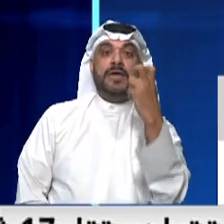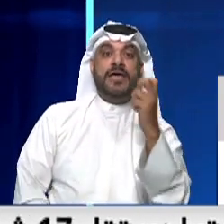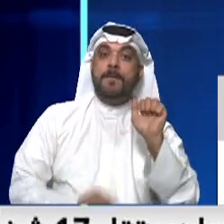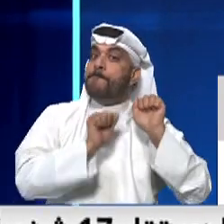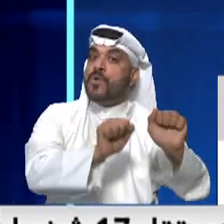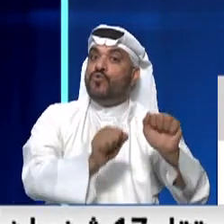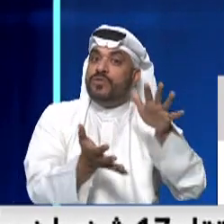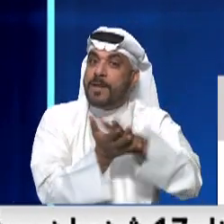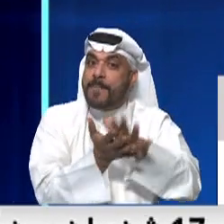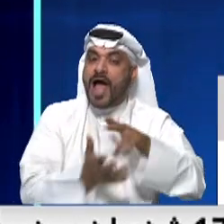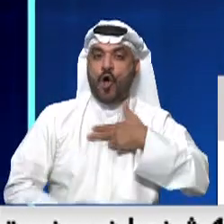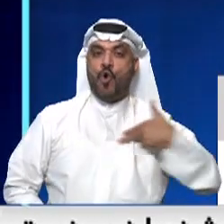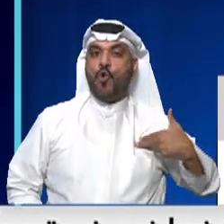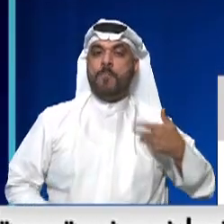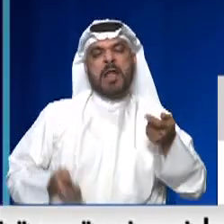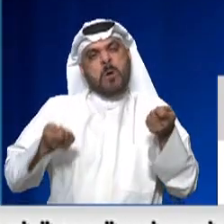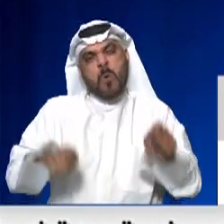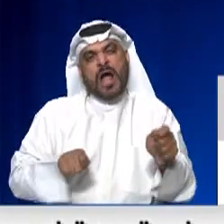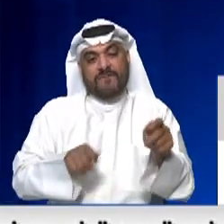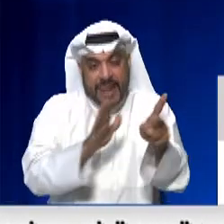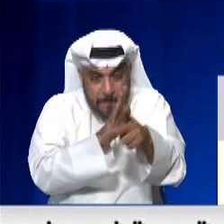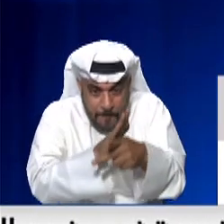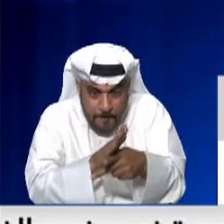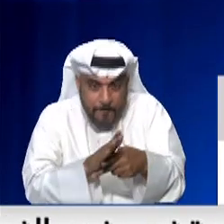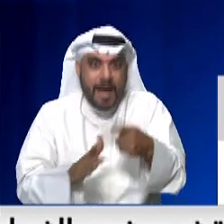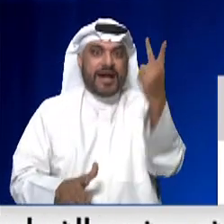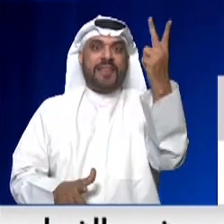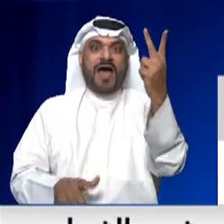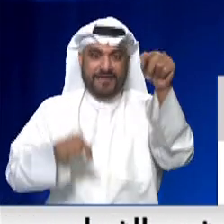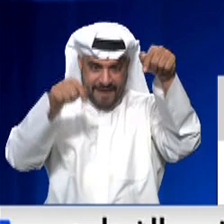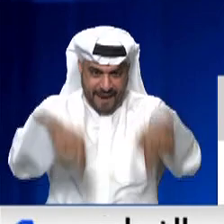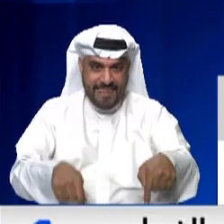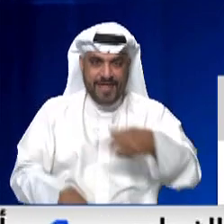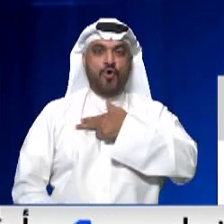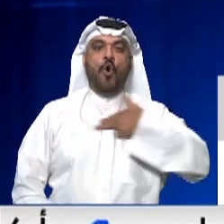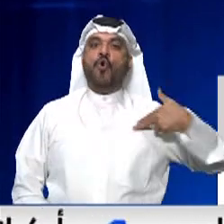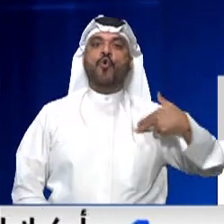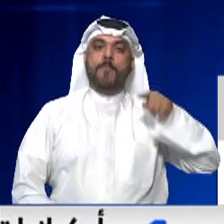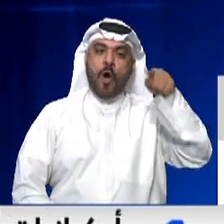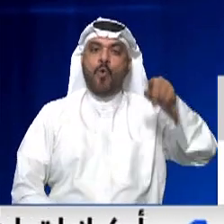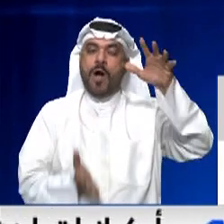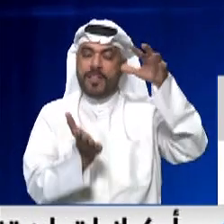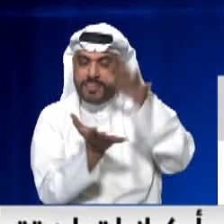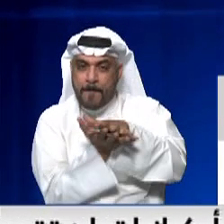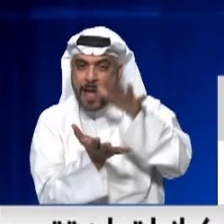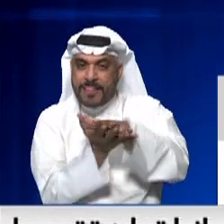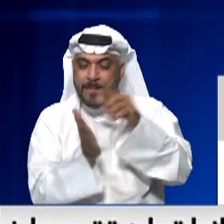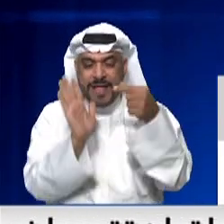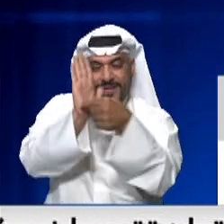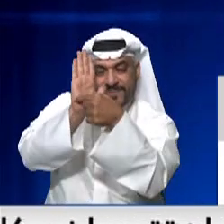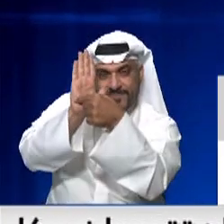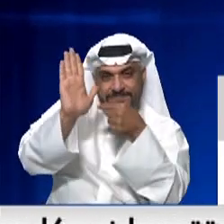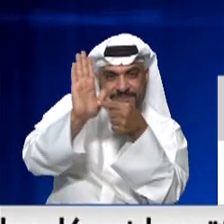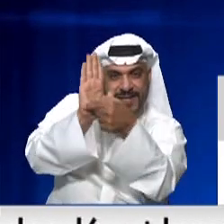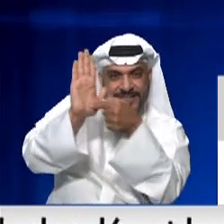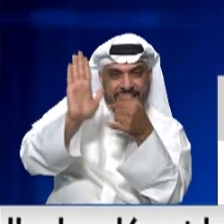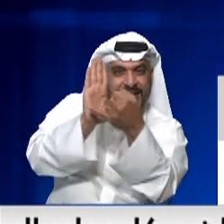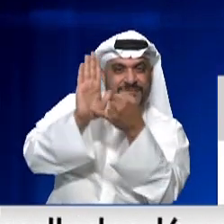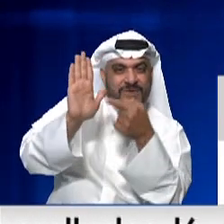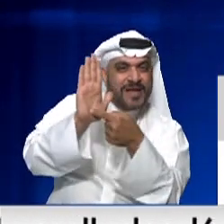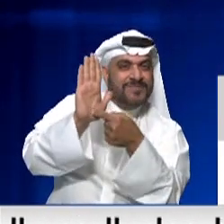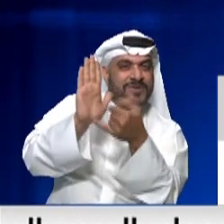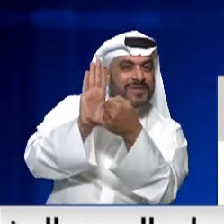الهادفه الى تعزيز شراكتها مع مؤسسات الدوله وتفعيل رؤيتها في هذا الشان